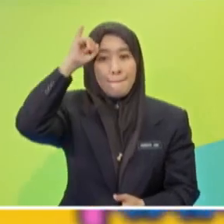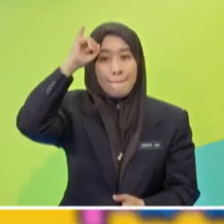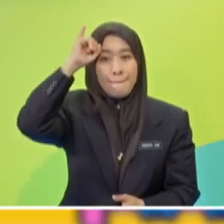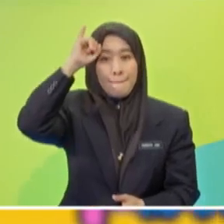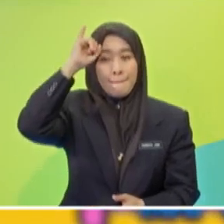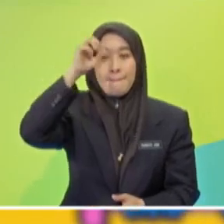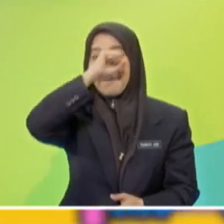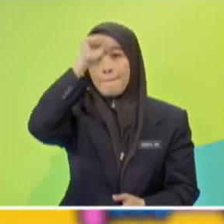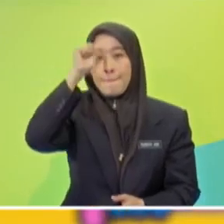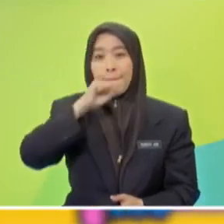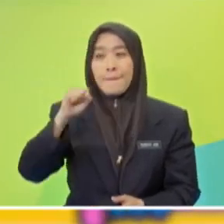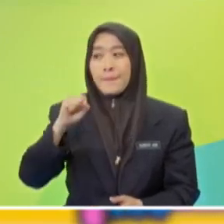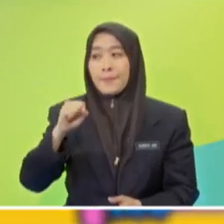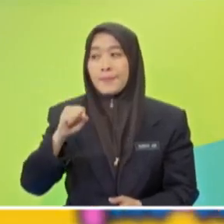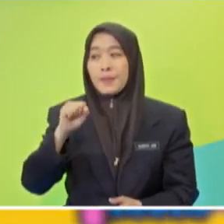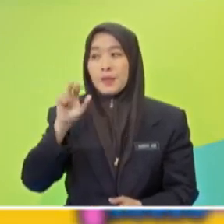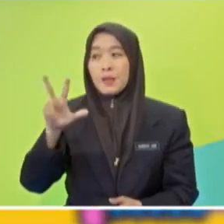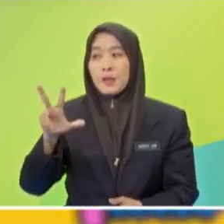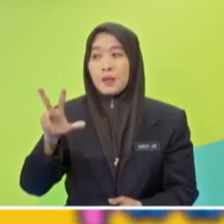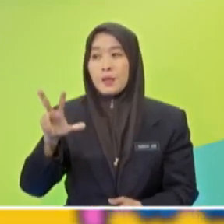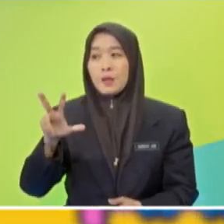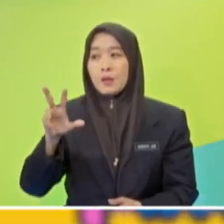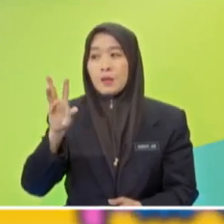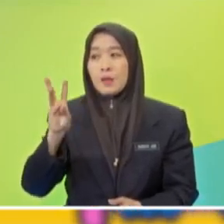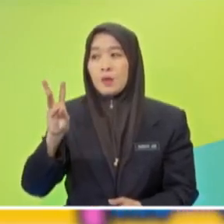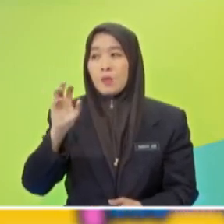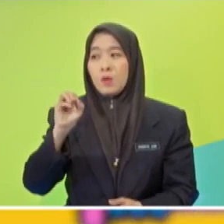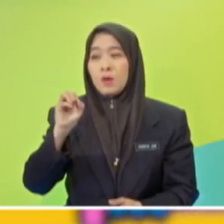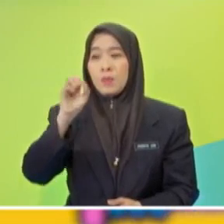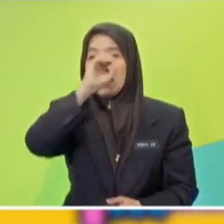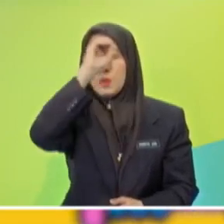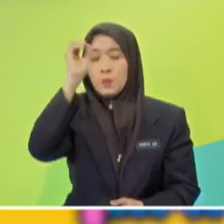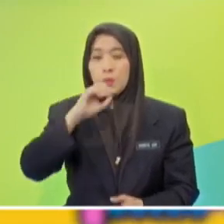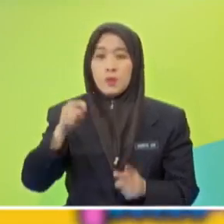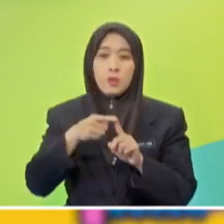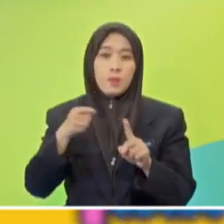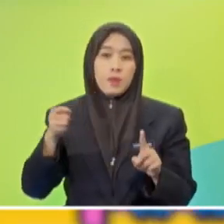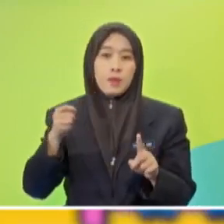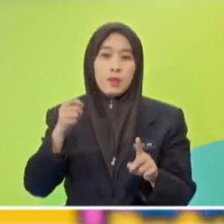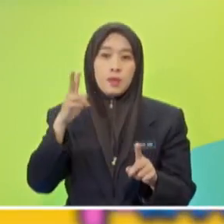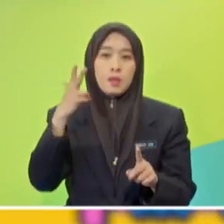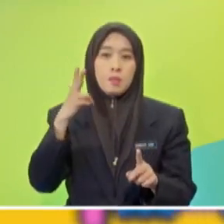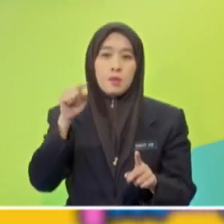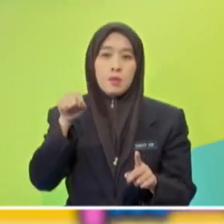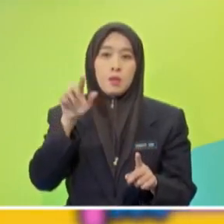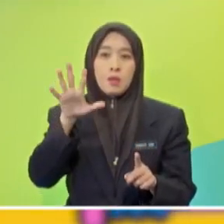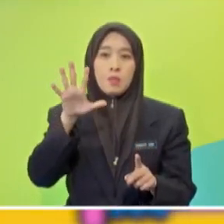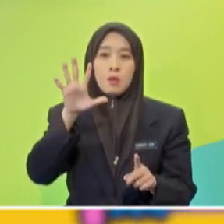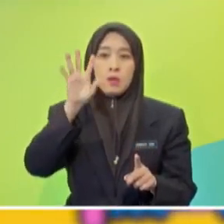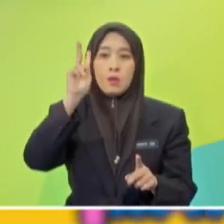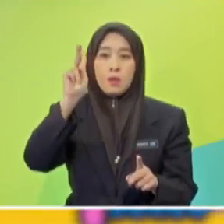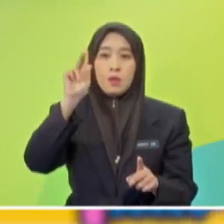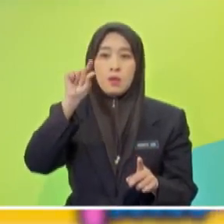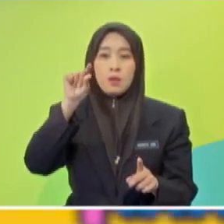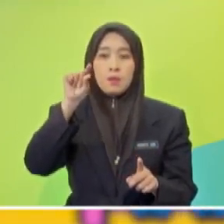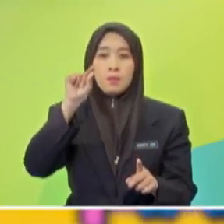soalnya 360 ratus daripada 13 20-an 5 keji